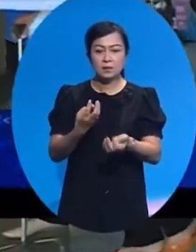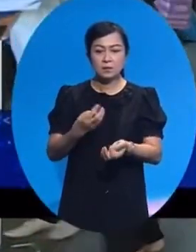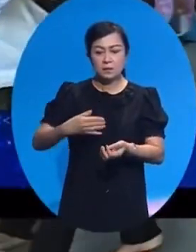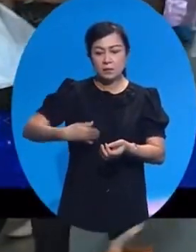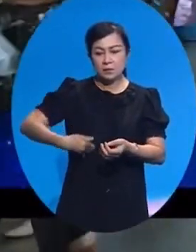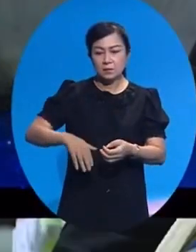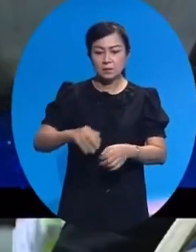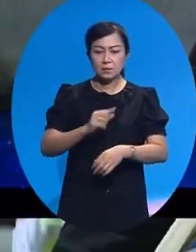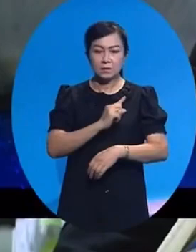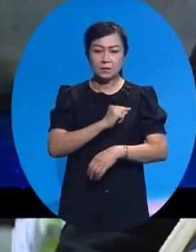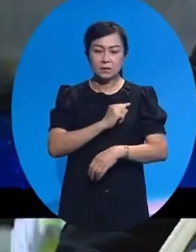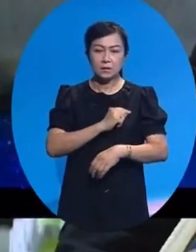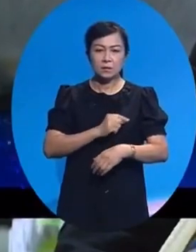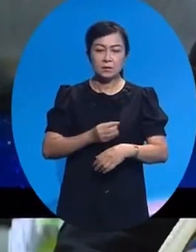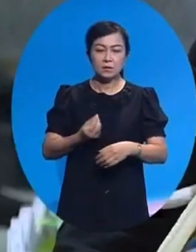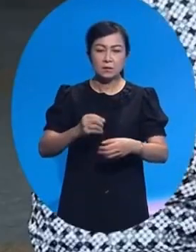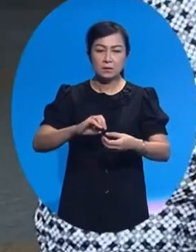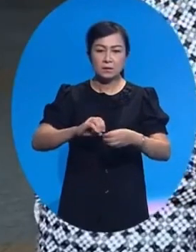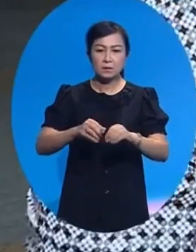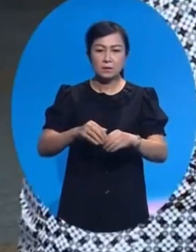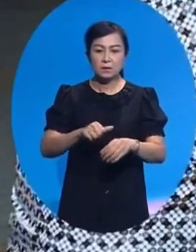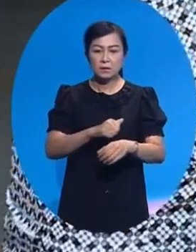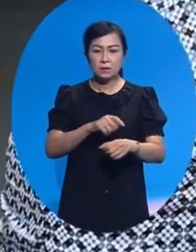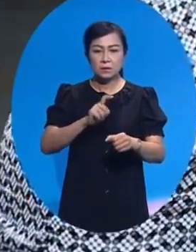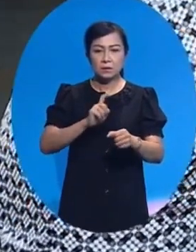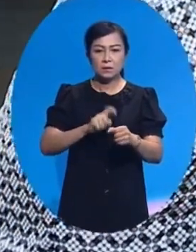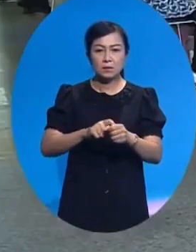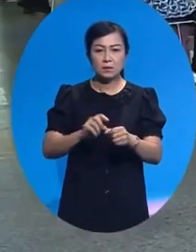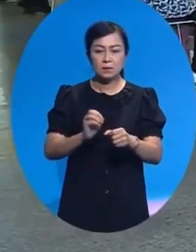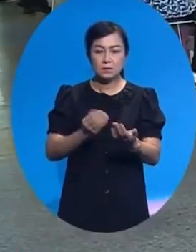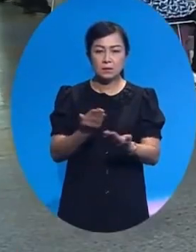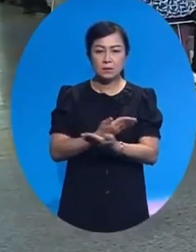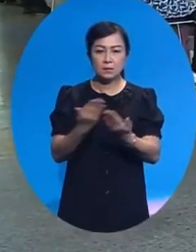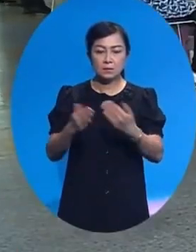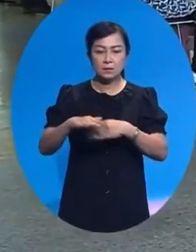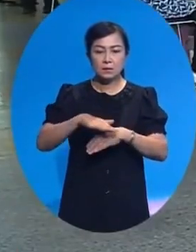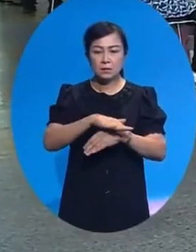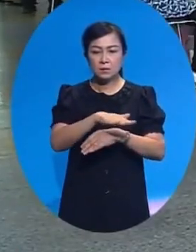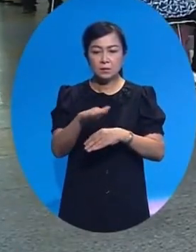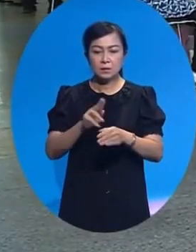giúp tiết kiệm chi phí điều trị và giúp người lớn tuổi không trở thành nguồn lây bệnh trong gia đình.